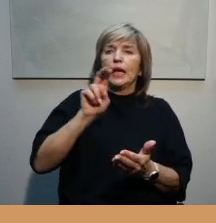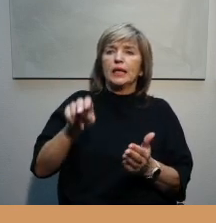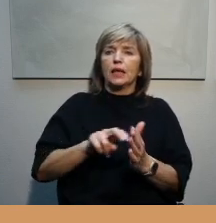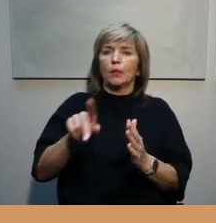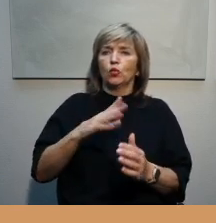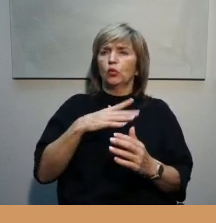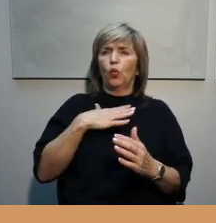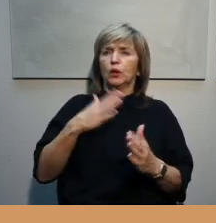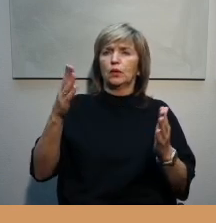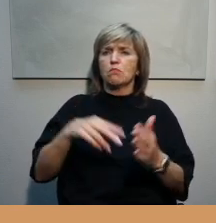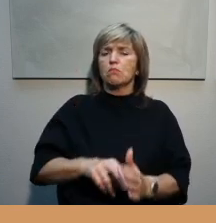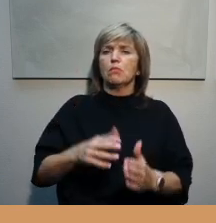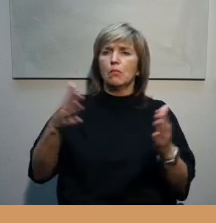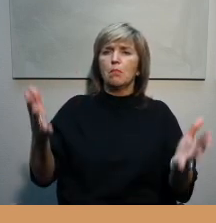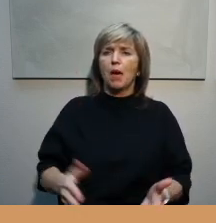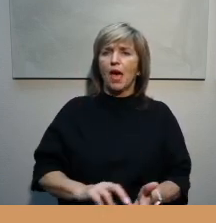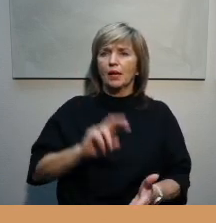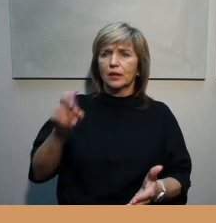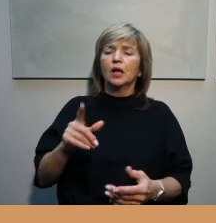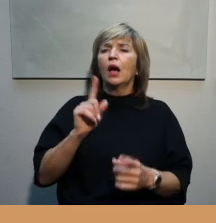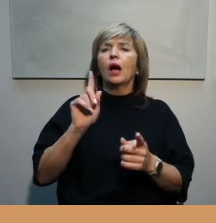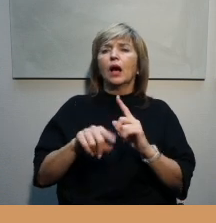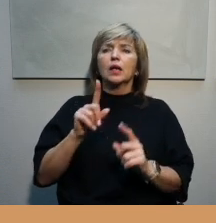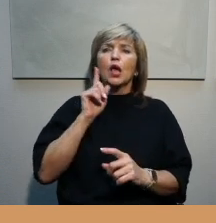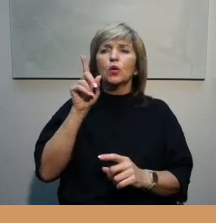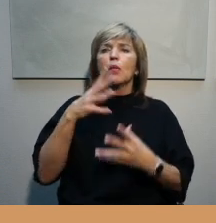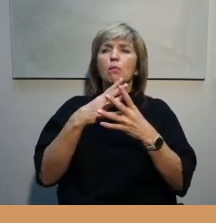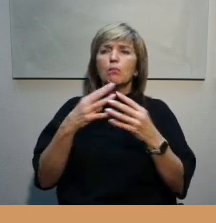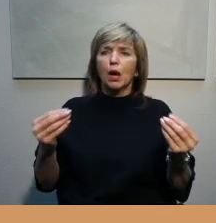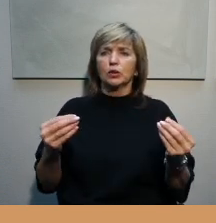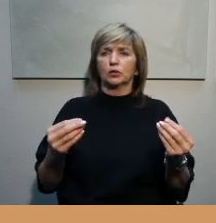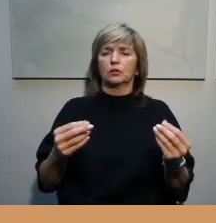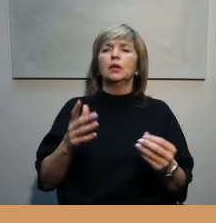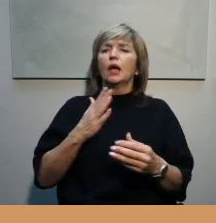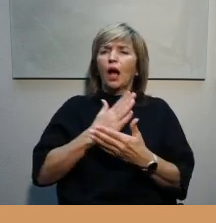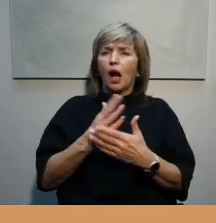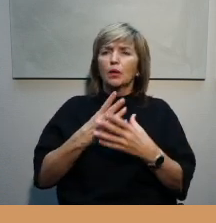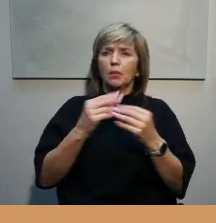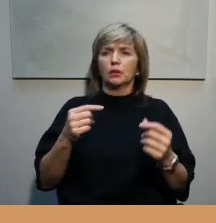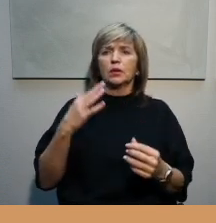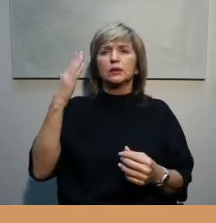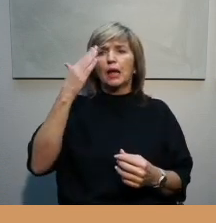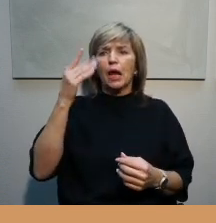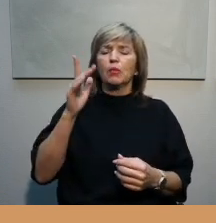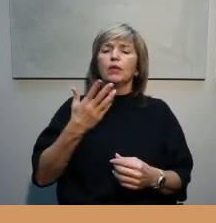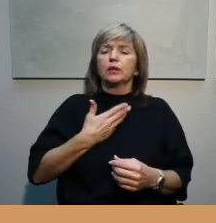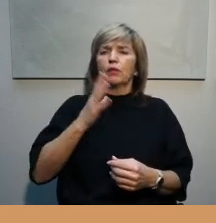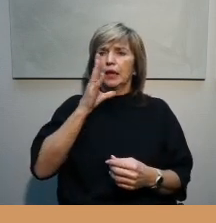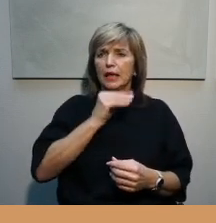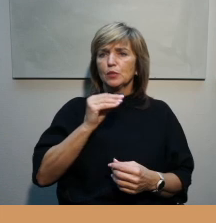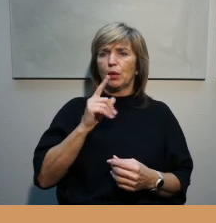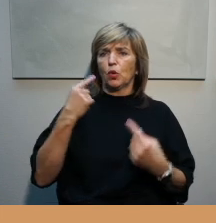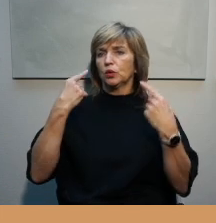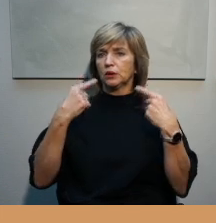dziļas bedres. Reizēm, ja jaunietis ir pazaudējis, kārtīgi pazaudējis cerību par to, ka viņa dzīvē kaut kas varētu